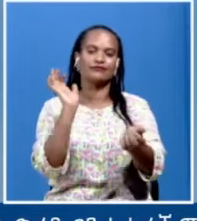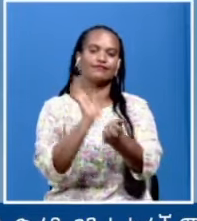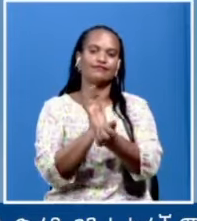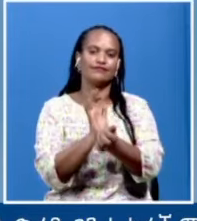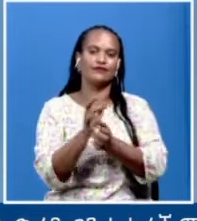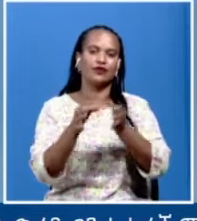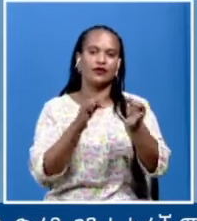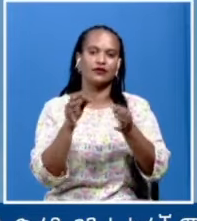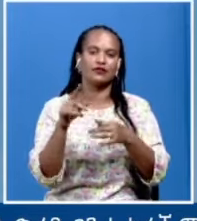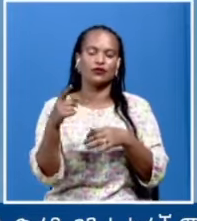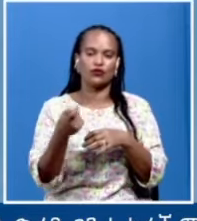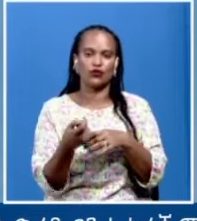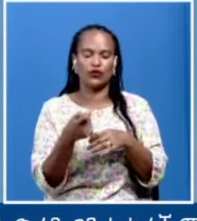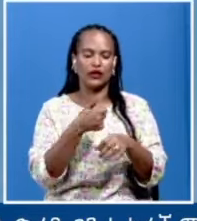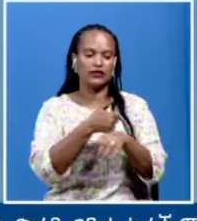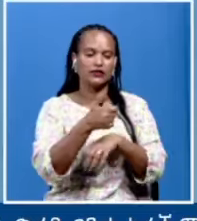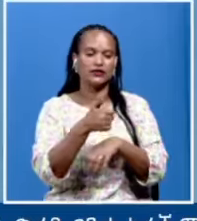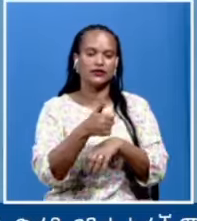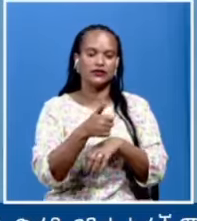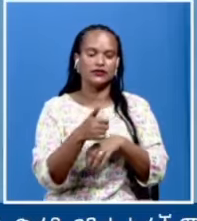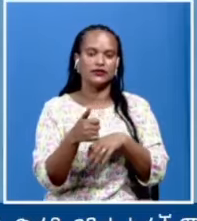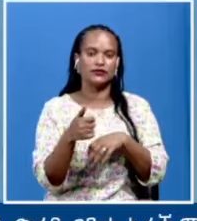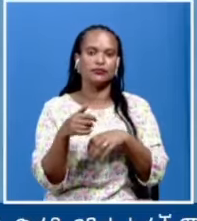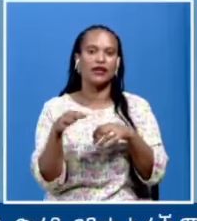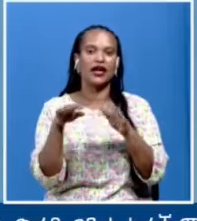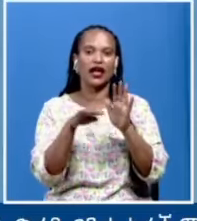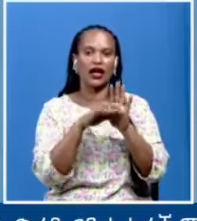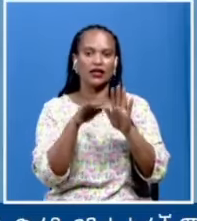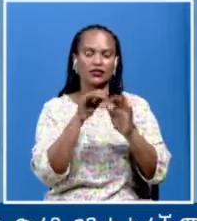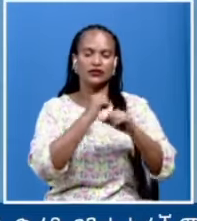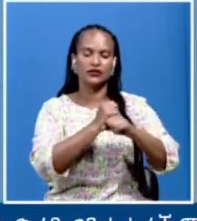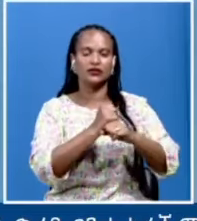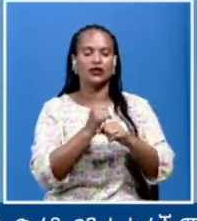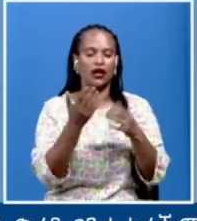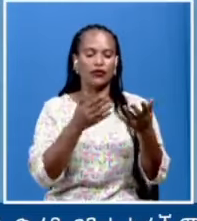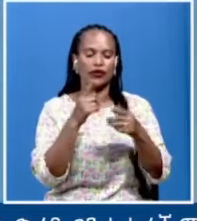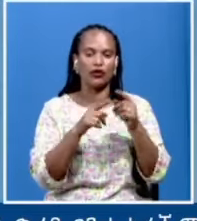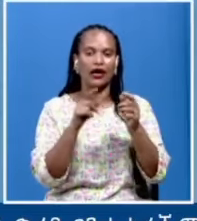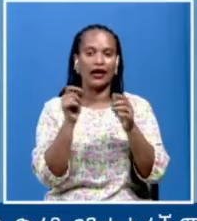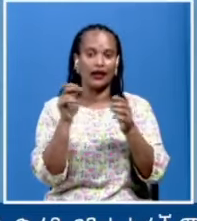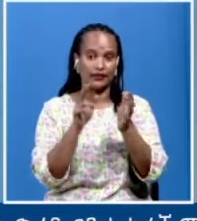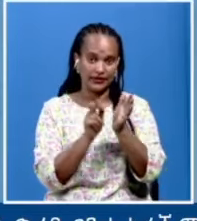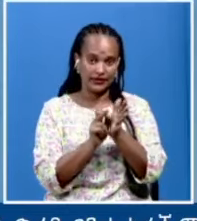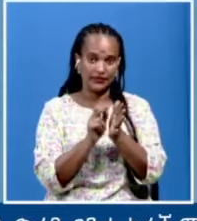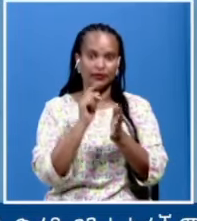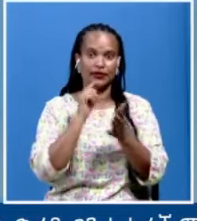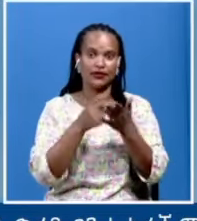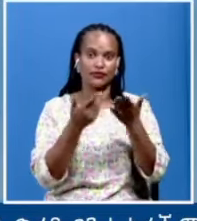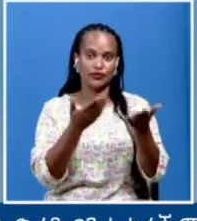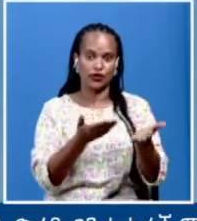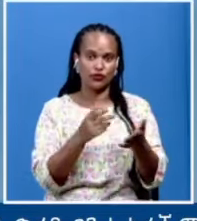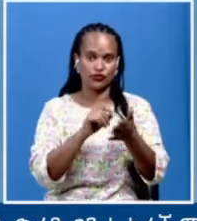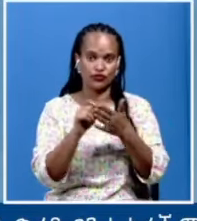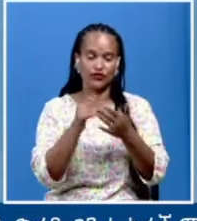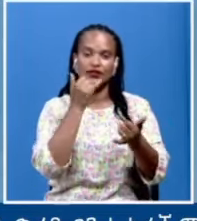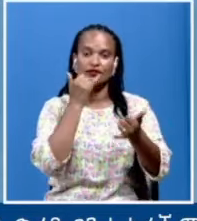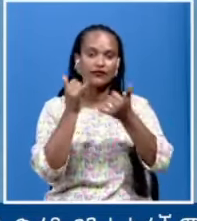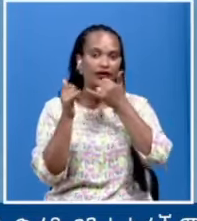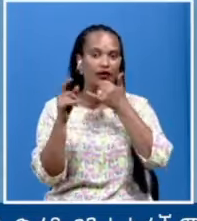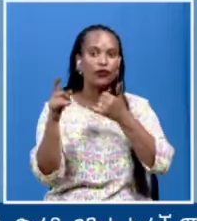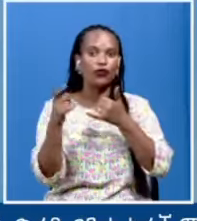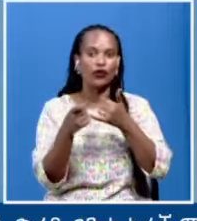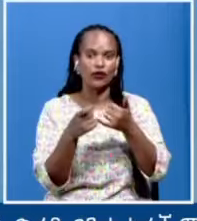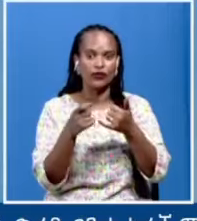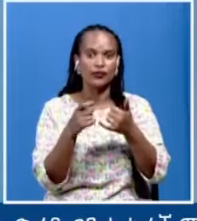ምውዓሎም ዝተገለጸ እንትኾን ተኸሰስቲ መከላኸሊ ክቕርቡ ብዘይምኻሎም ዓቃብ ሕጊ ብዘቕርቦም መረዳእታ ሰብን ፅሑፍን ጥፋተኛታት